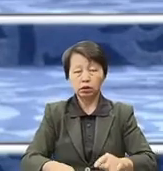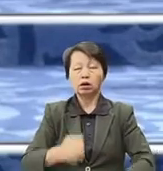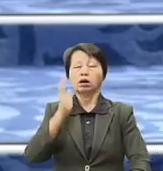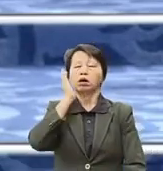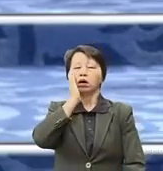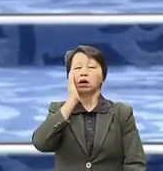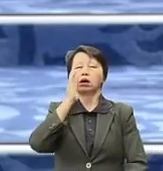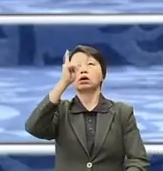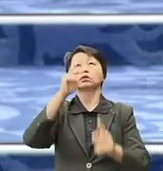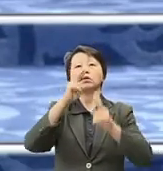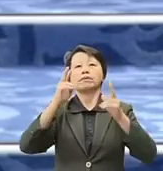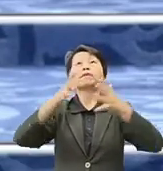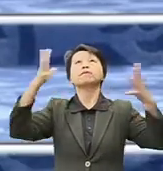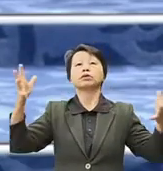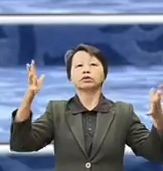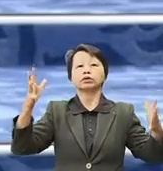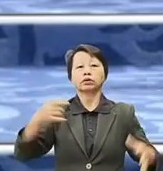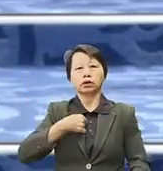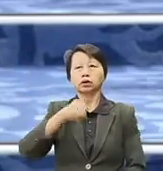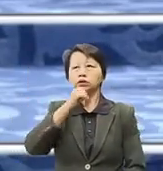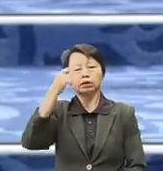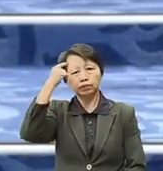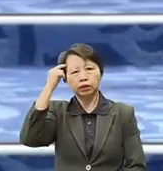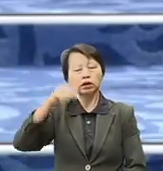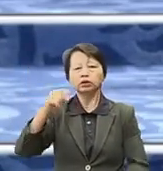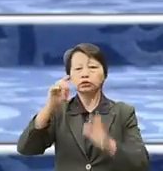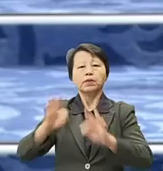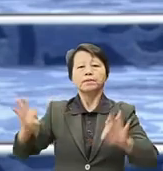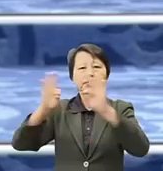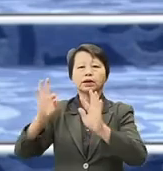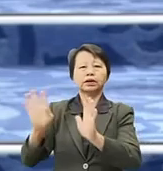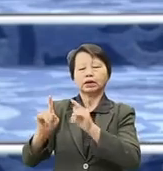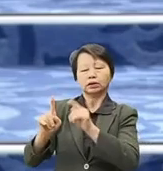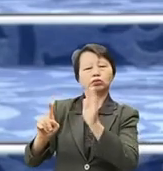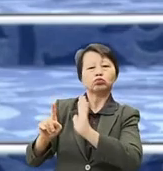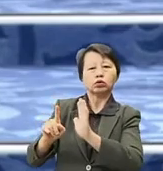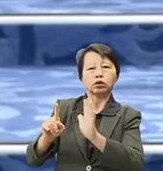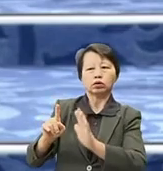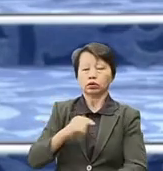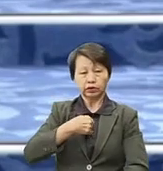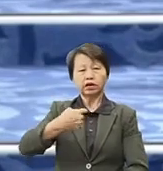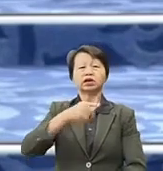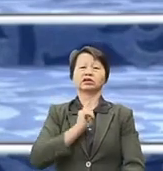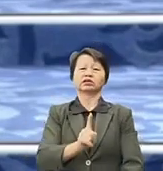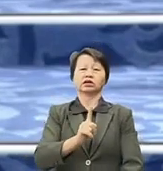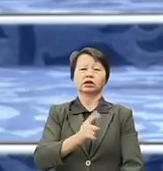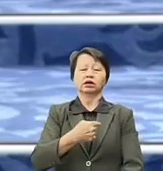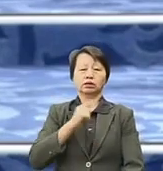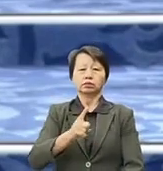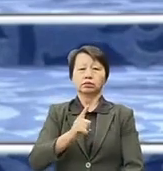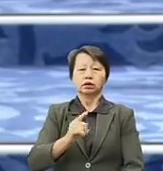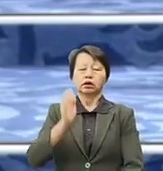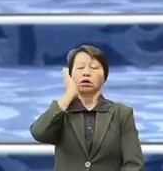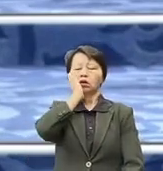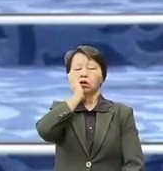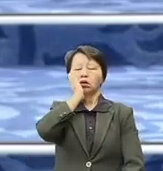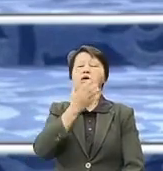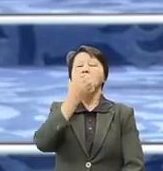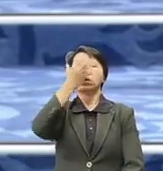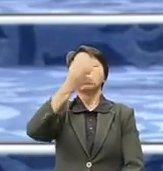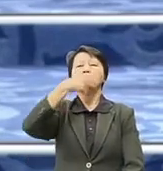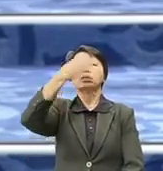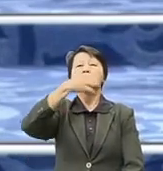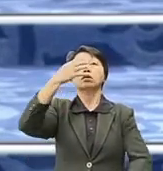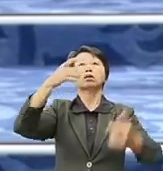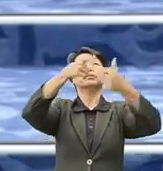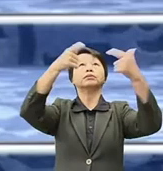sebagainya saya tak fikir itu isu utamanya ya Saya muslim takbir ertinya melaungkan tentang kebesaran